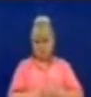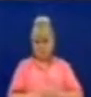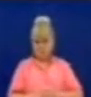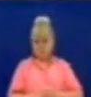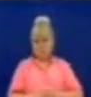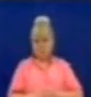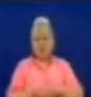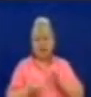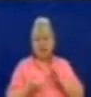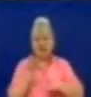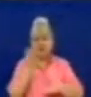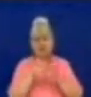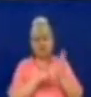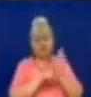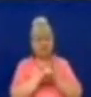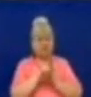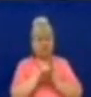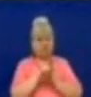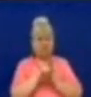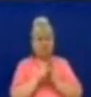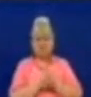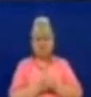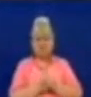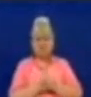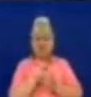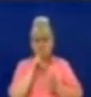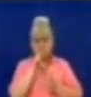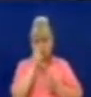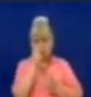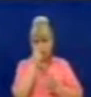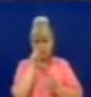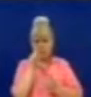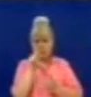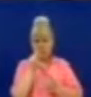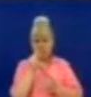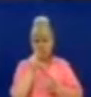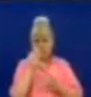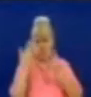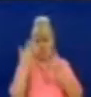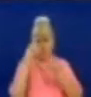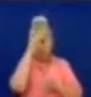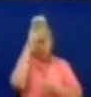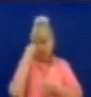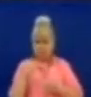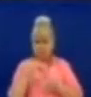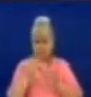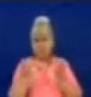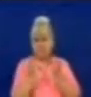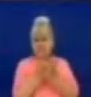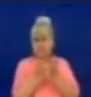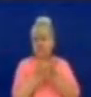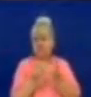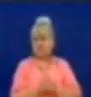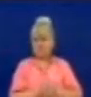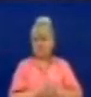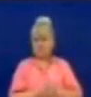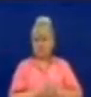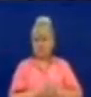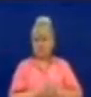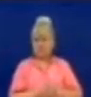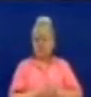ka arritur ose vlerësohet, siç thuhet këtu, të ketë arritur në 2.9% gjatë vitit 2012. Por kjo është në shpërputhje me ato që na thotë qeveria.